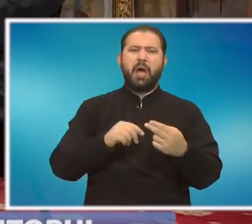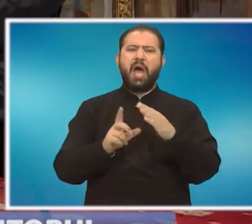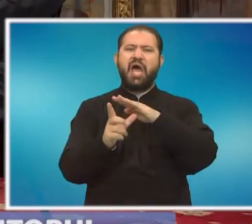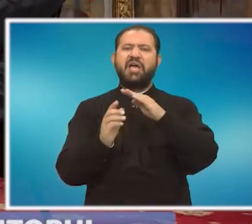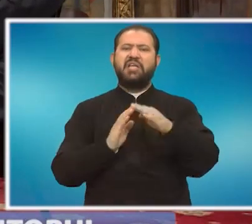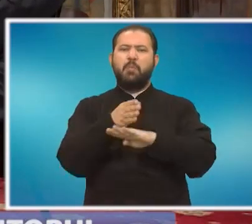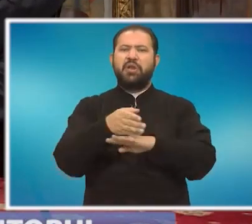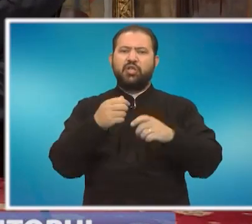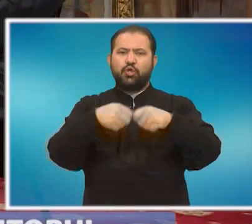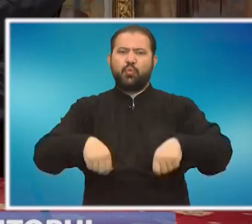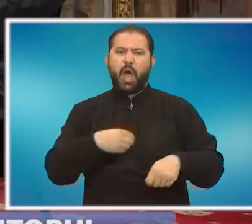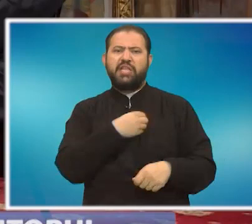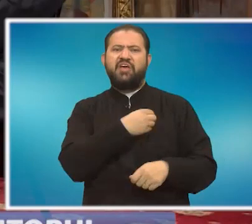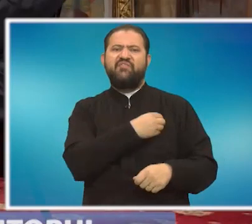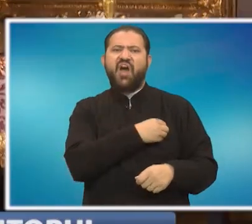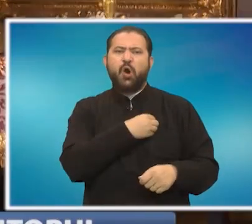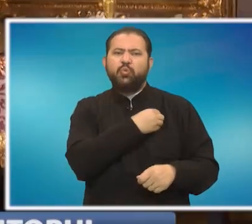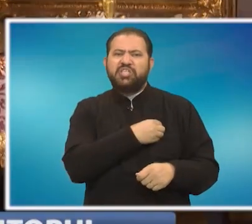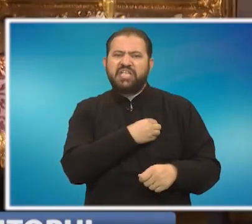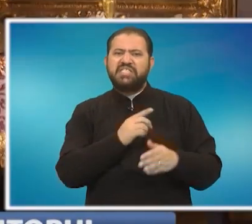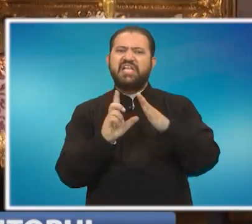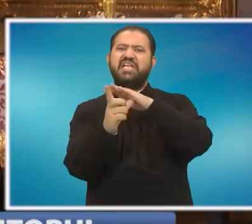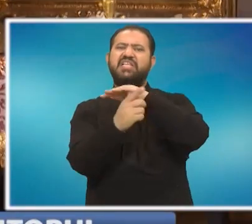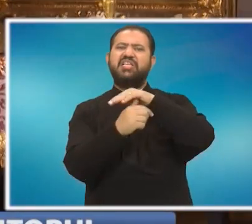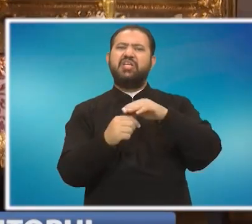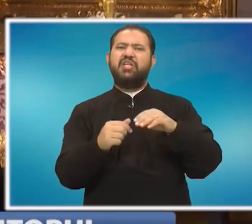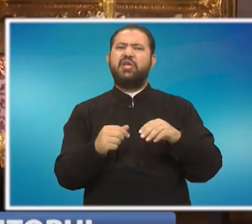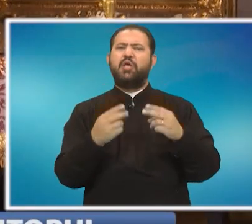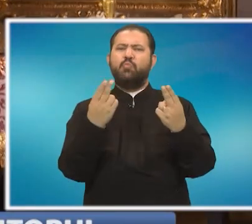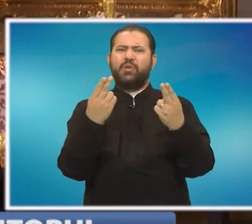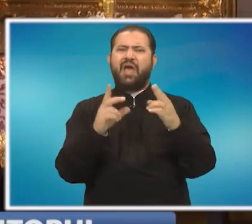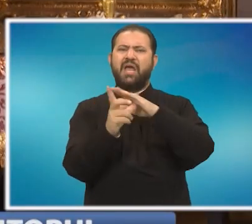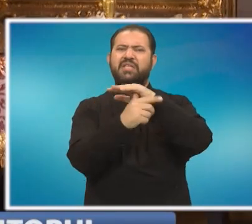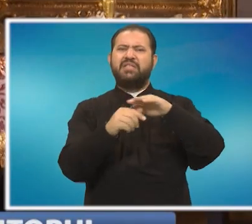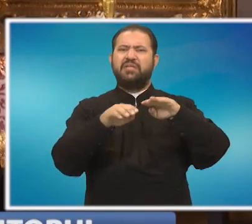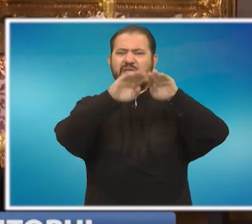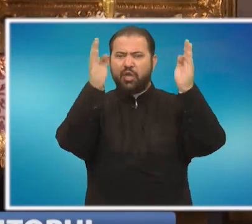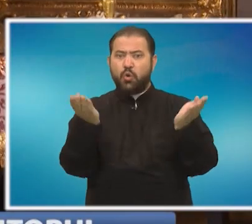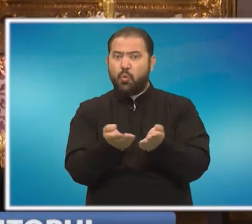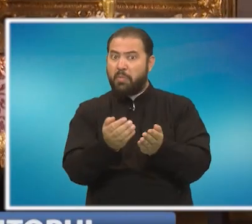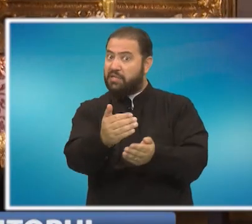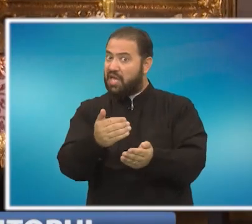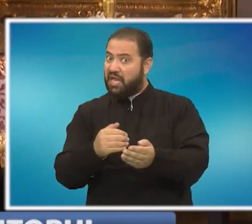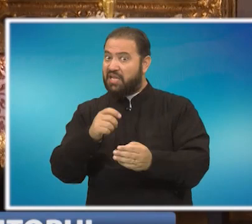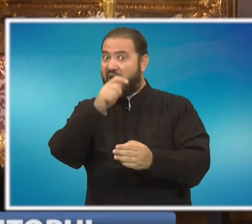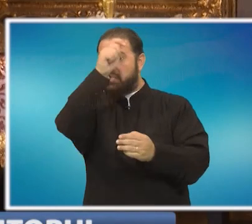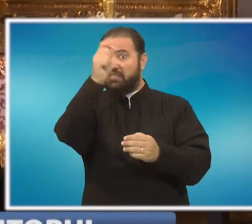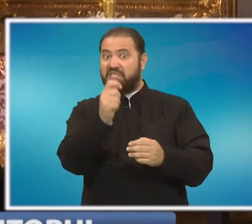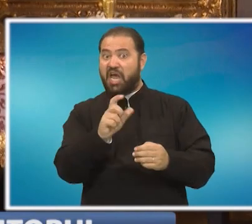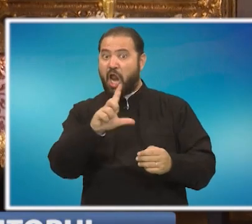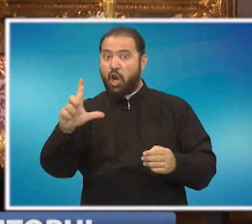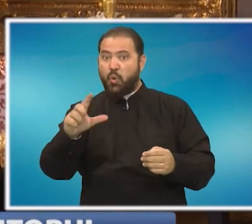prin academiile pline de savanți, s-a retras la o viață foarte simplă în țara lui,